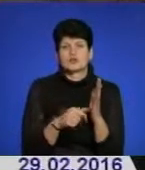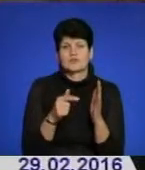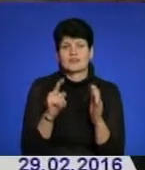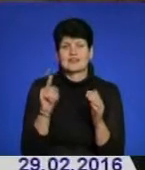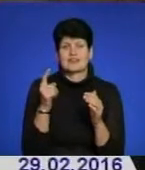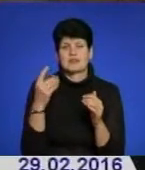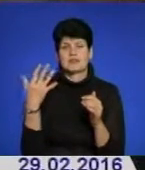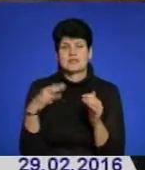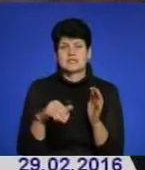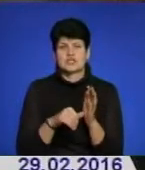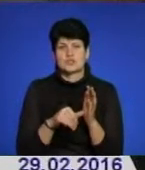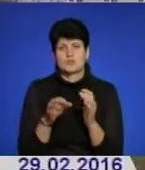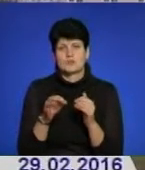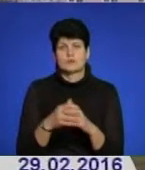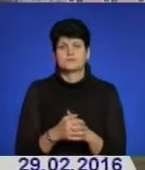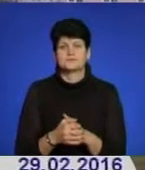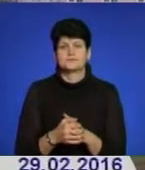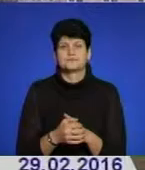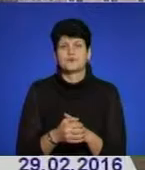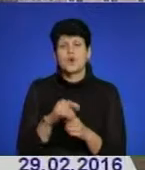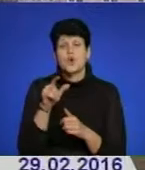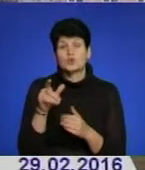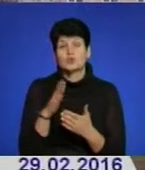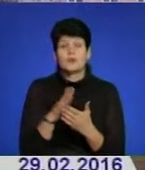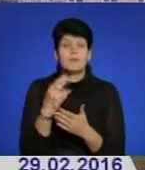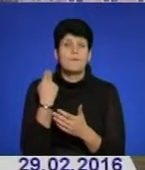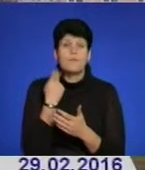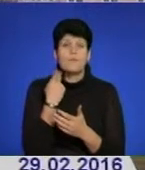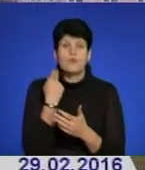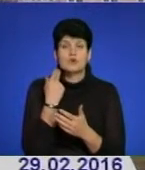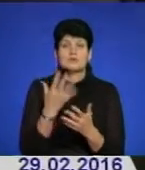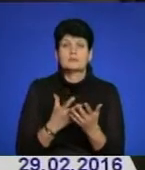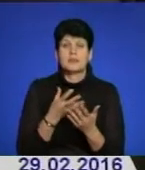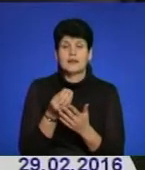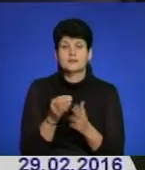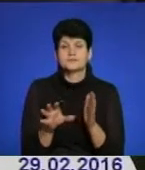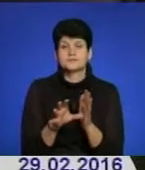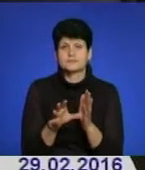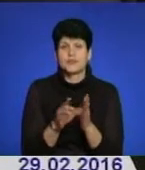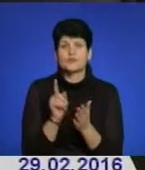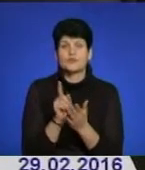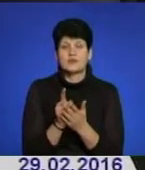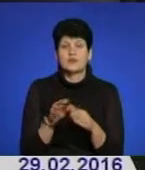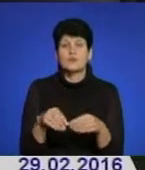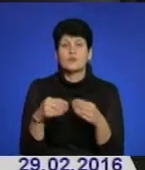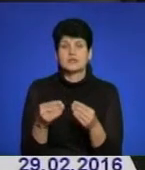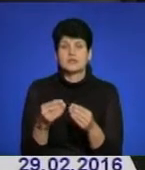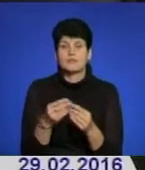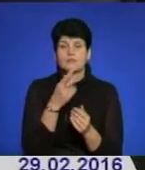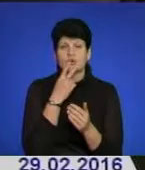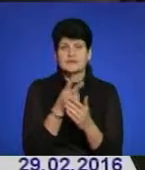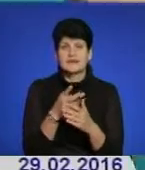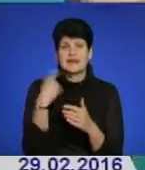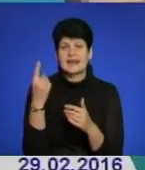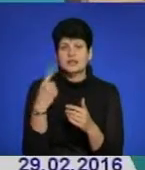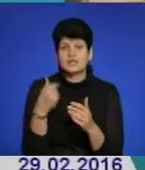і 56 копійок. Люди, які мають заборгованість зі сплати за електроенергію, повинні подати показники своїх лічильників